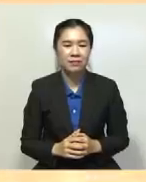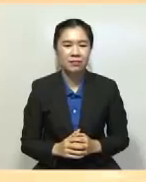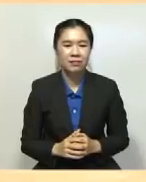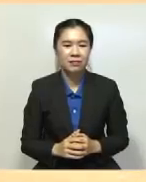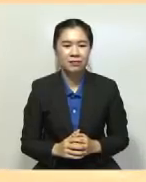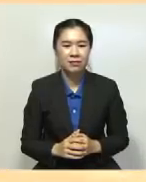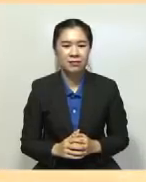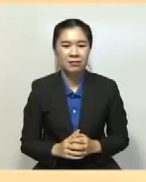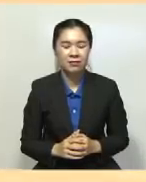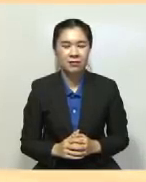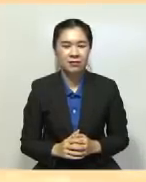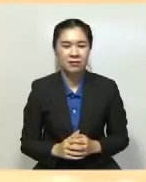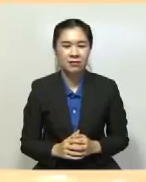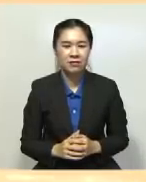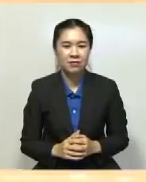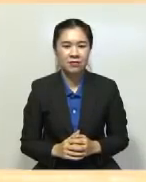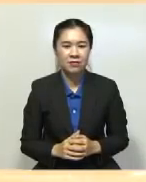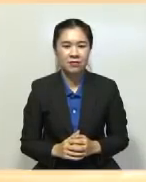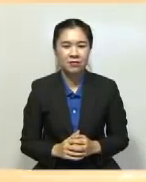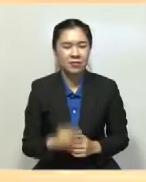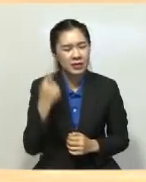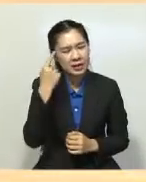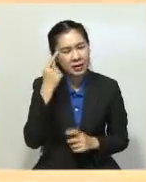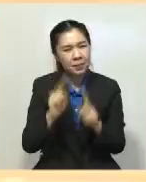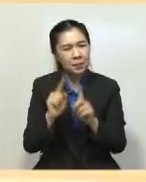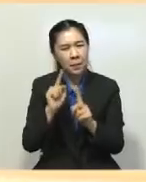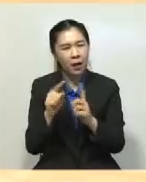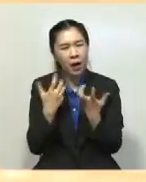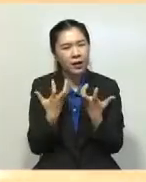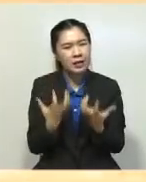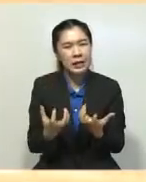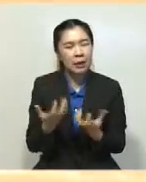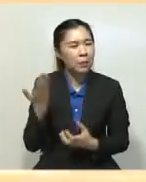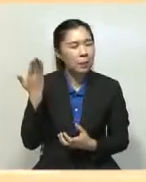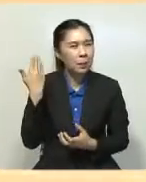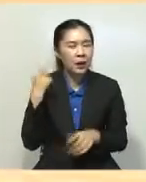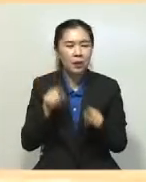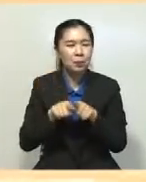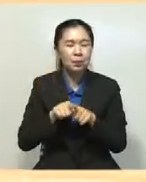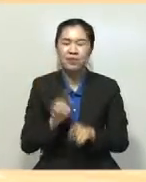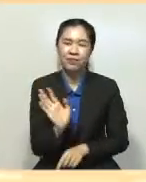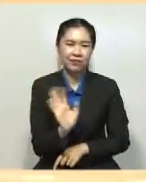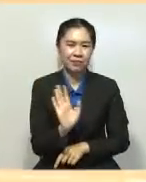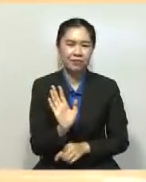าดว่าสถานการณ์จะรุนแรงแบบปีที่แล้วไหม คาดว่าคงไม่รุนแรงแบบปีที่แล้วอ่ะเพราะว่า